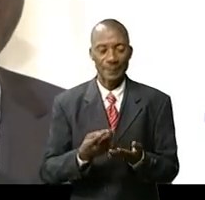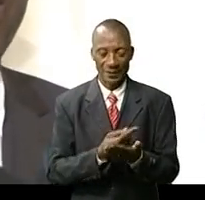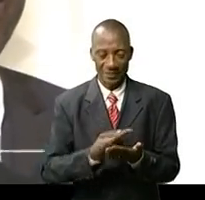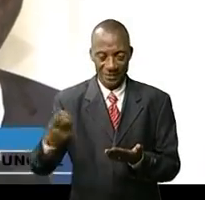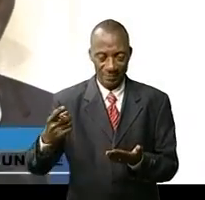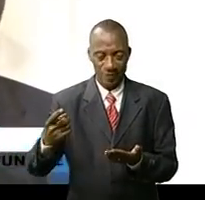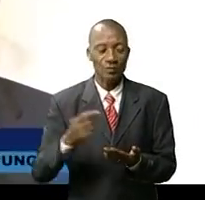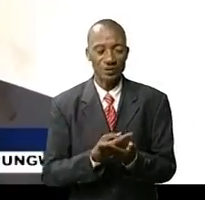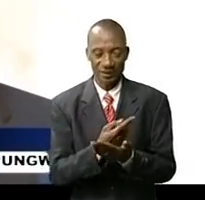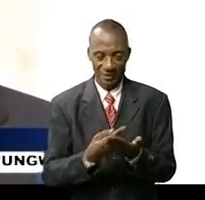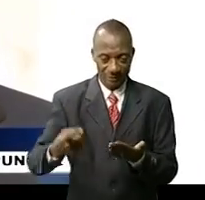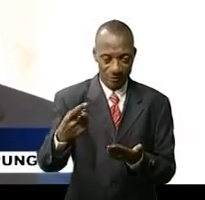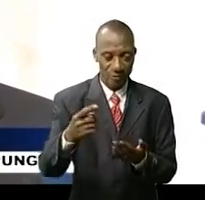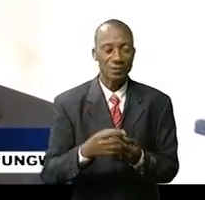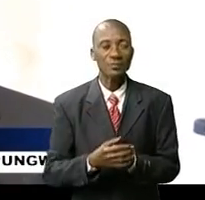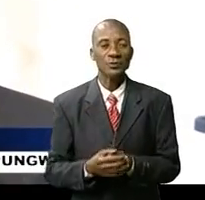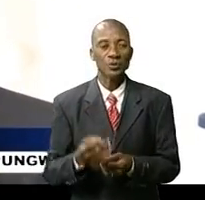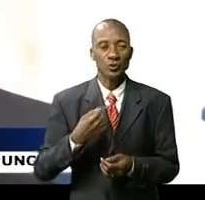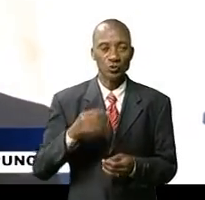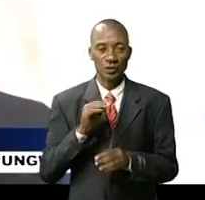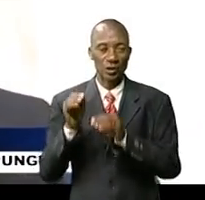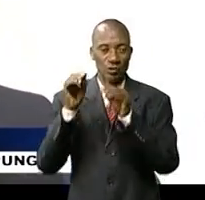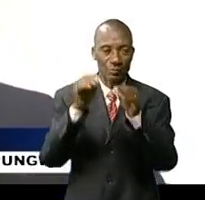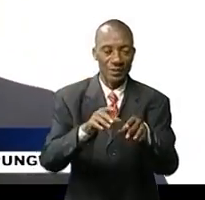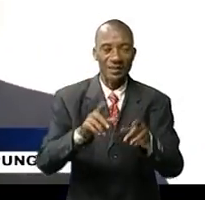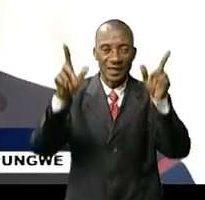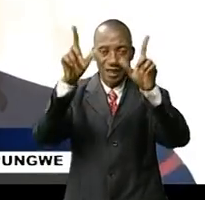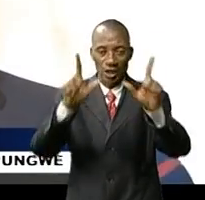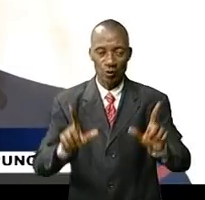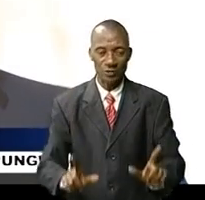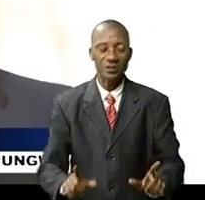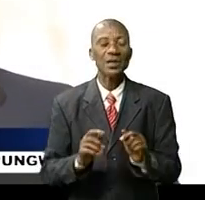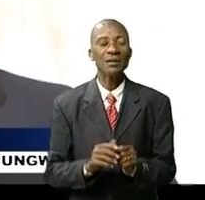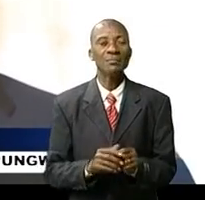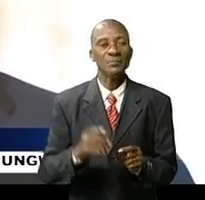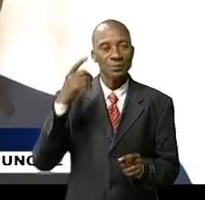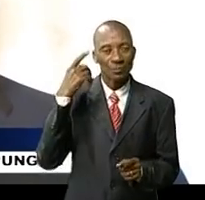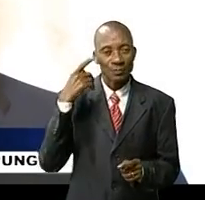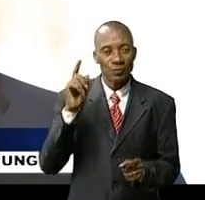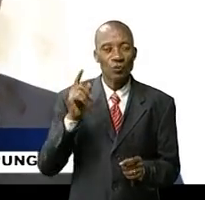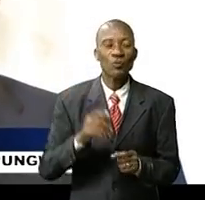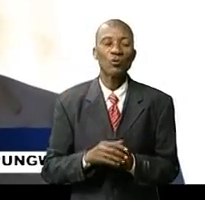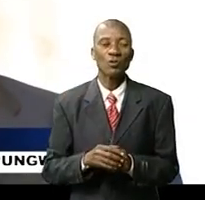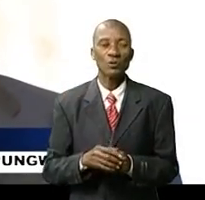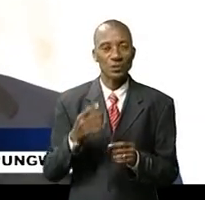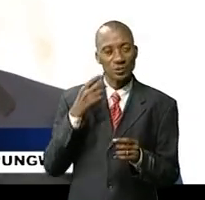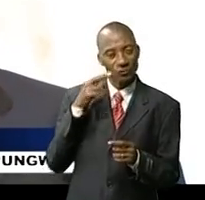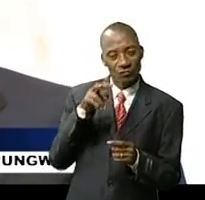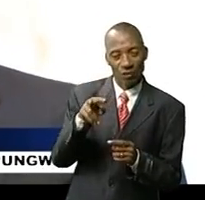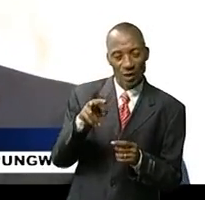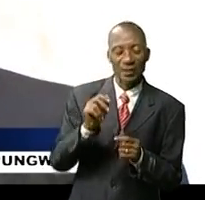venir installer un logiciel où nous allons commencer à délivrer le pass sanitaire pour permettre